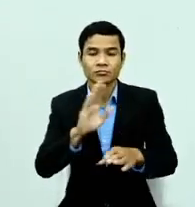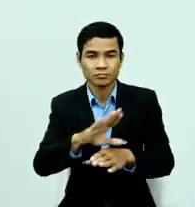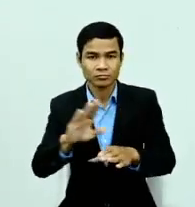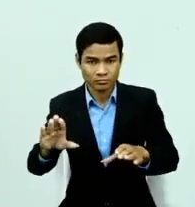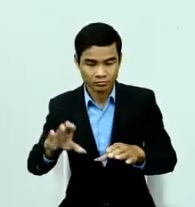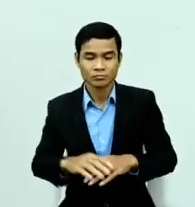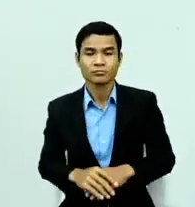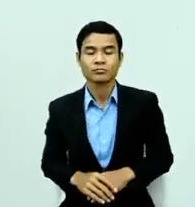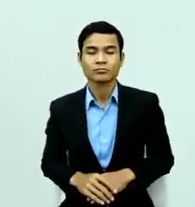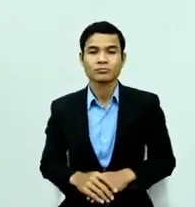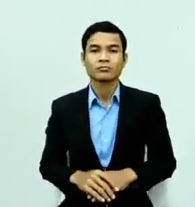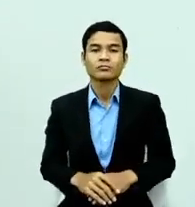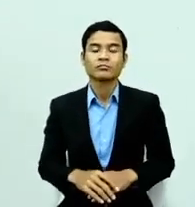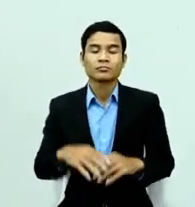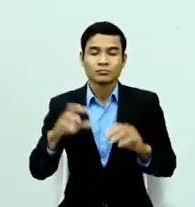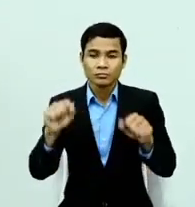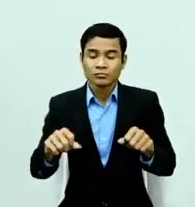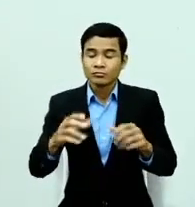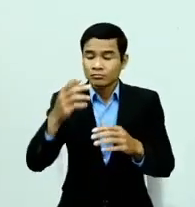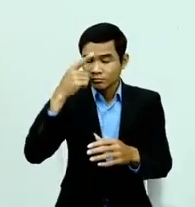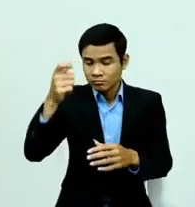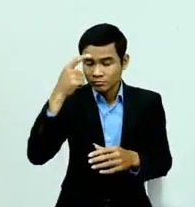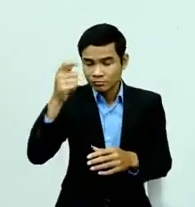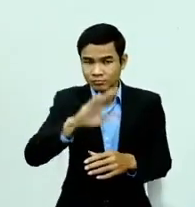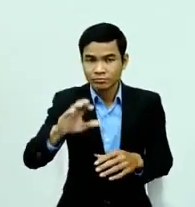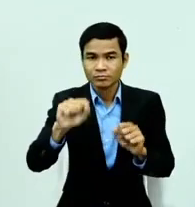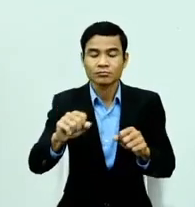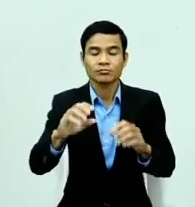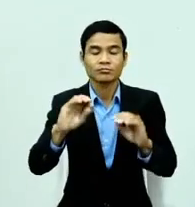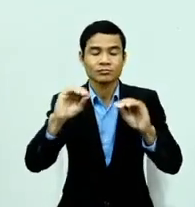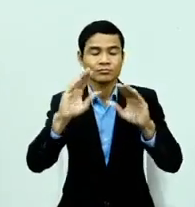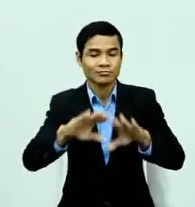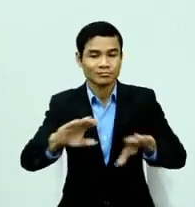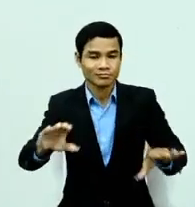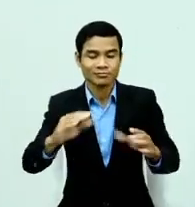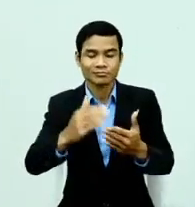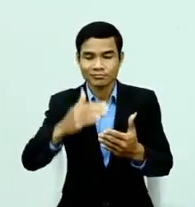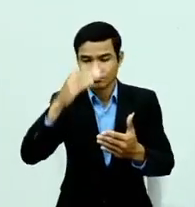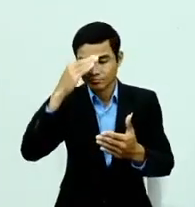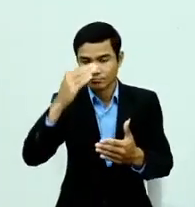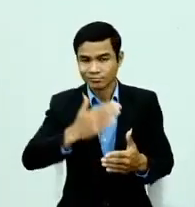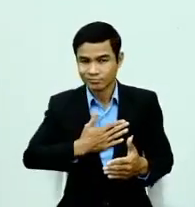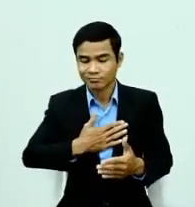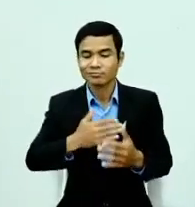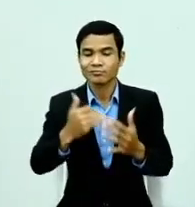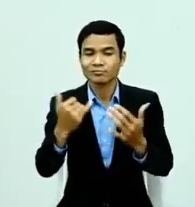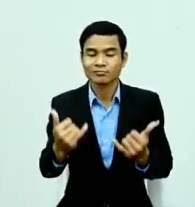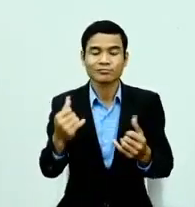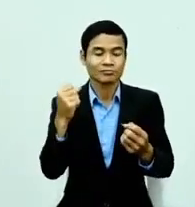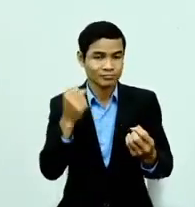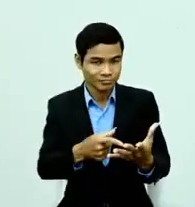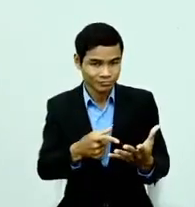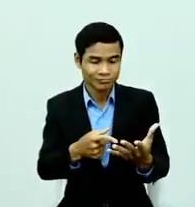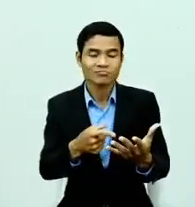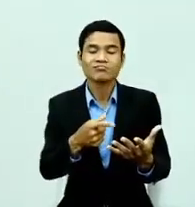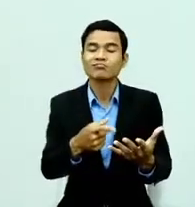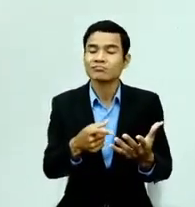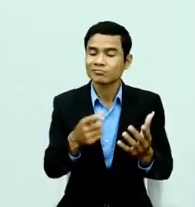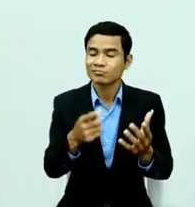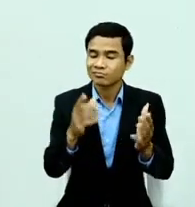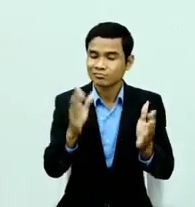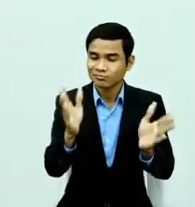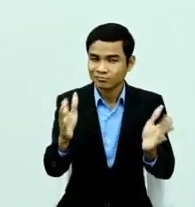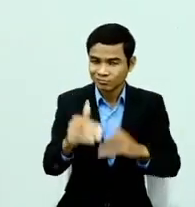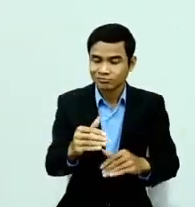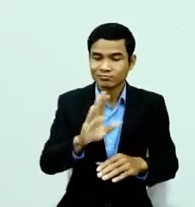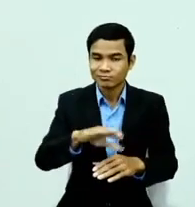ងចាពូកែពូកែមែនតើណាកូនកូនរបស់អ្នកគ្រូចាអញ្ចឹងយើងលេងល្បែងទូទាយអំបាញ់មិញនេះអ្នកគ្រូ